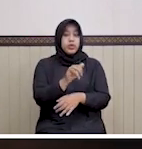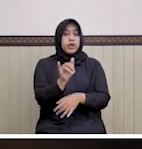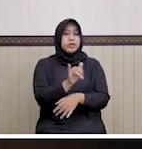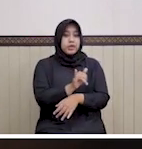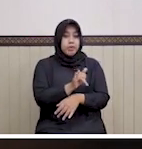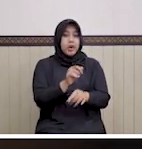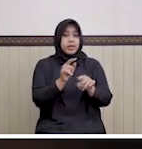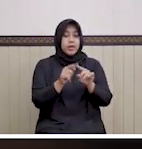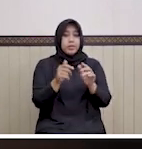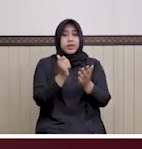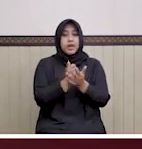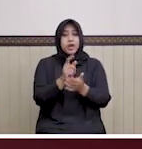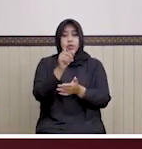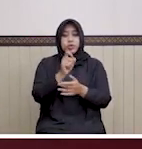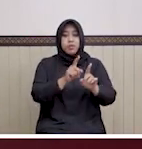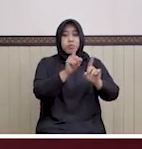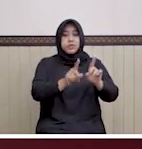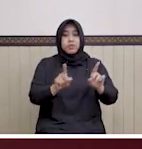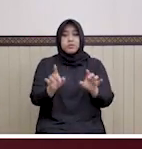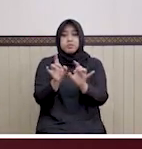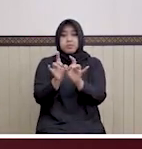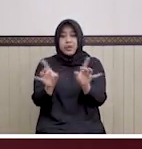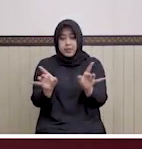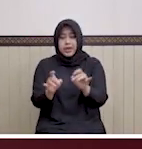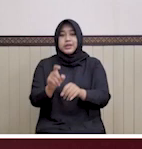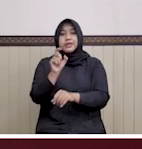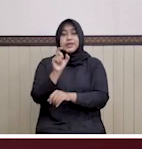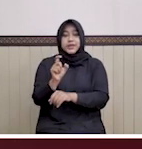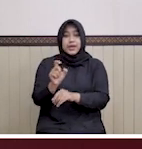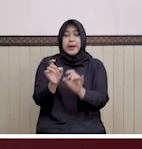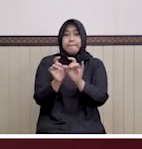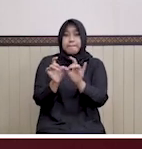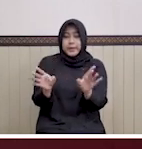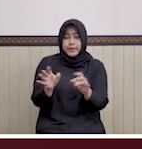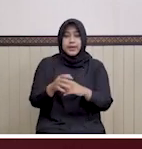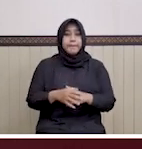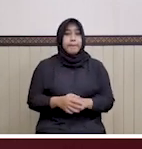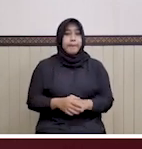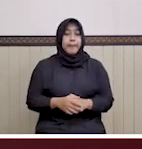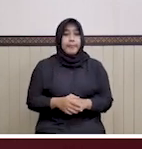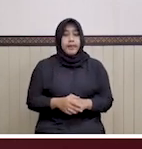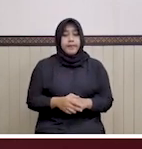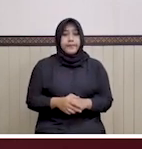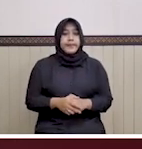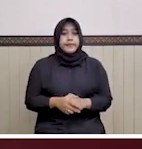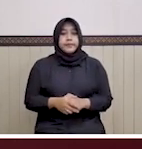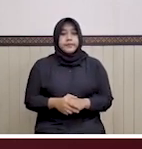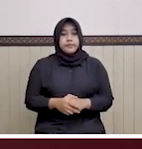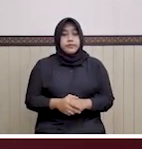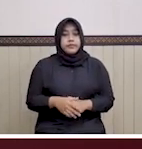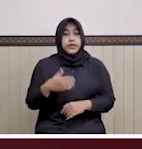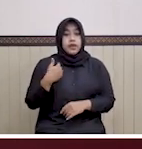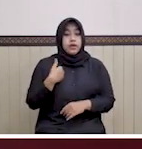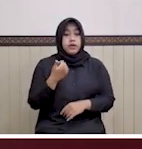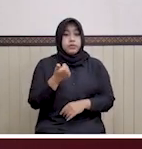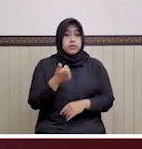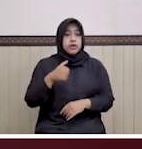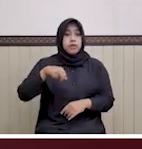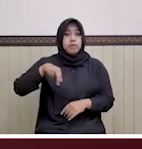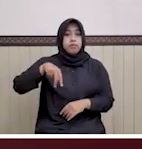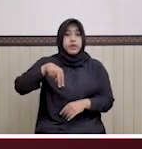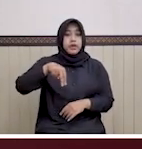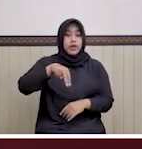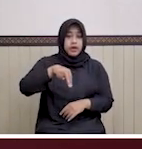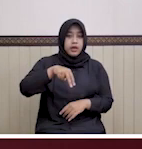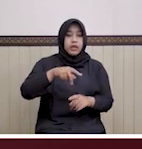berbeda saja bentuknya gitu ya Mas ya caranya Ajeng perbedaannya yang bahaya apa namanya bisa berjalan pakai kaki